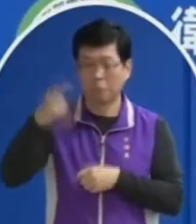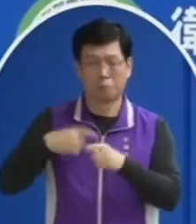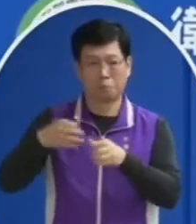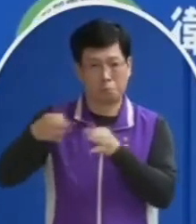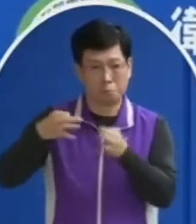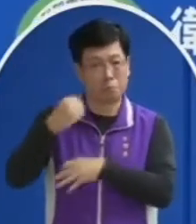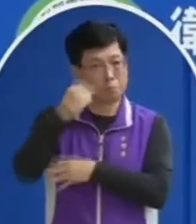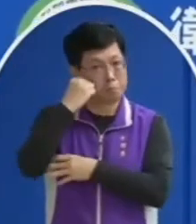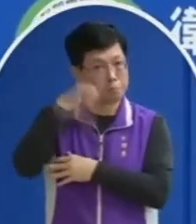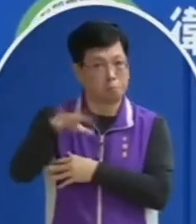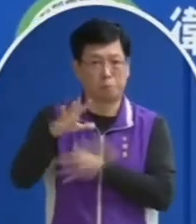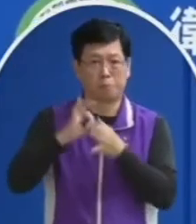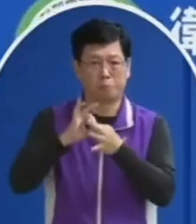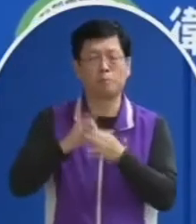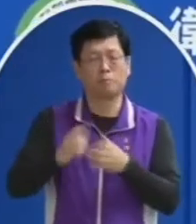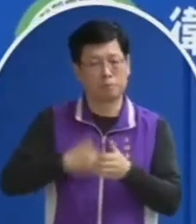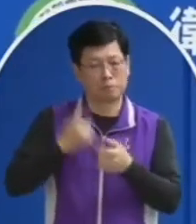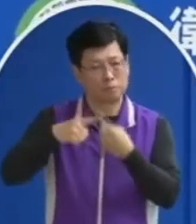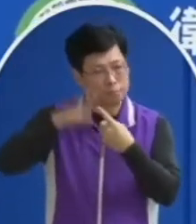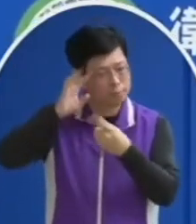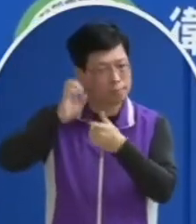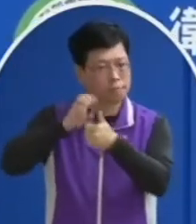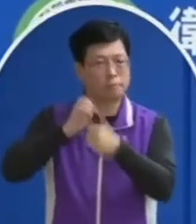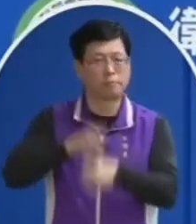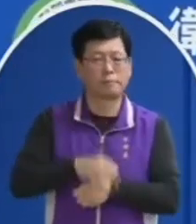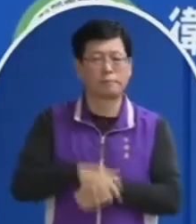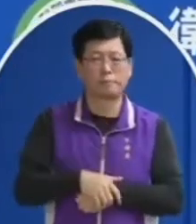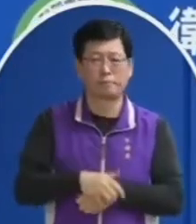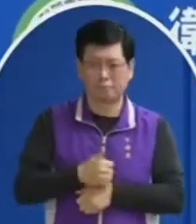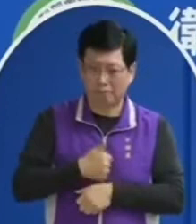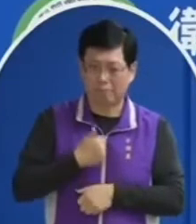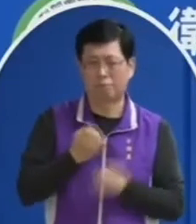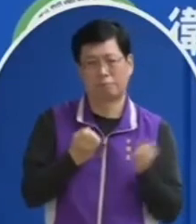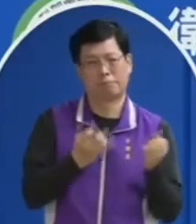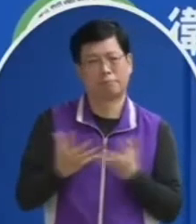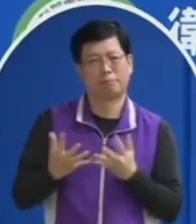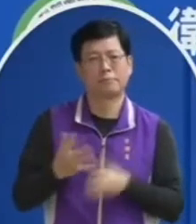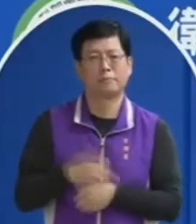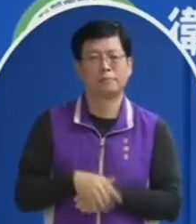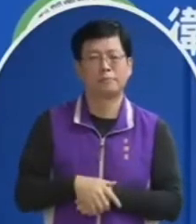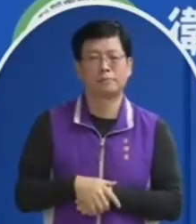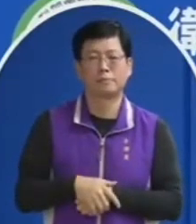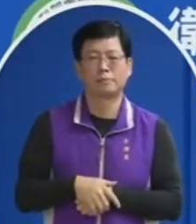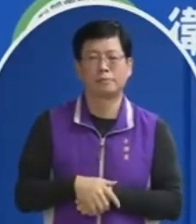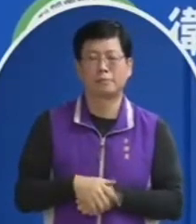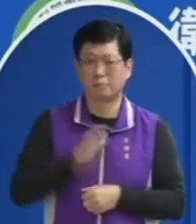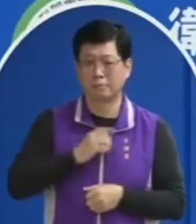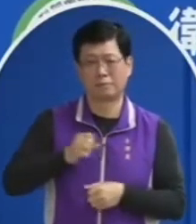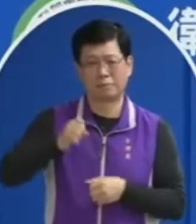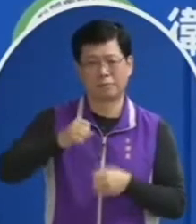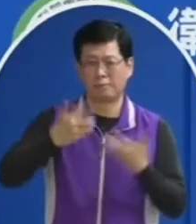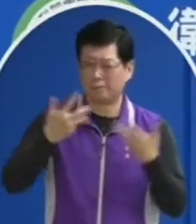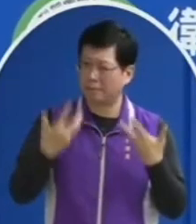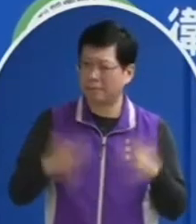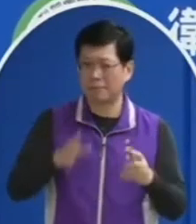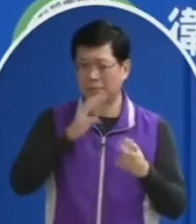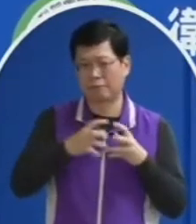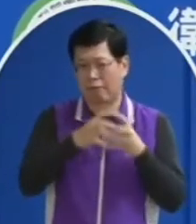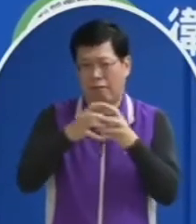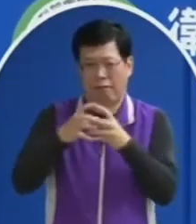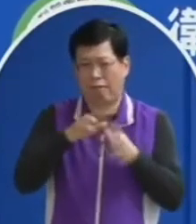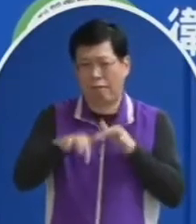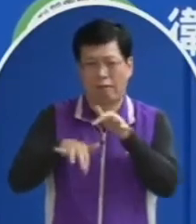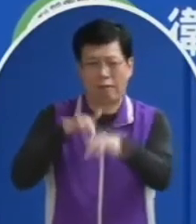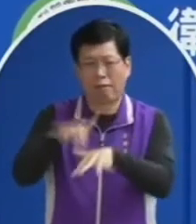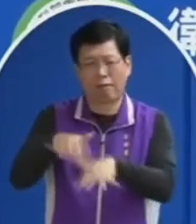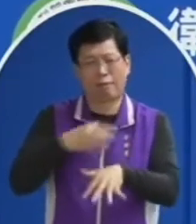宿业者先表达我们的歉意，但是这也是不得已的，增加了很多的一些群聚的风